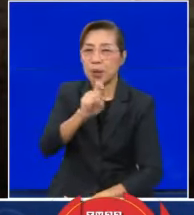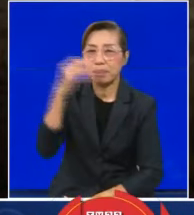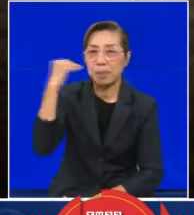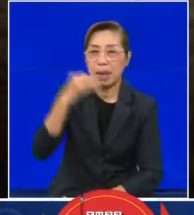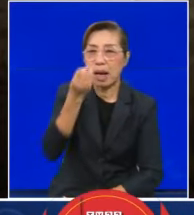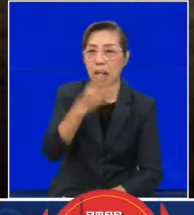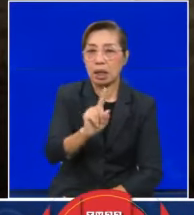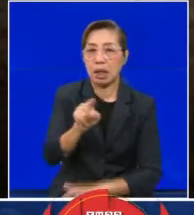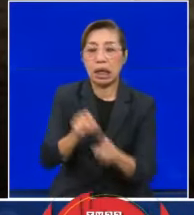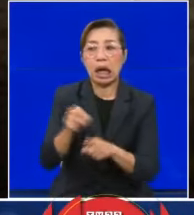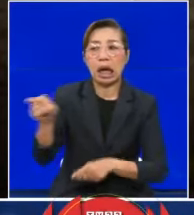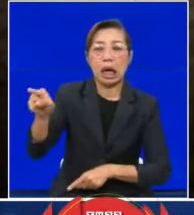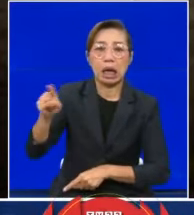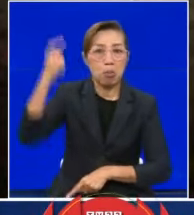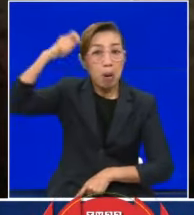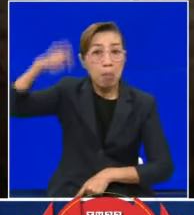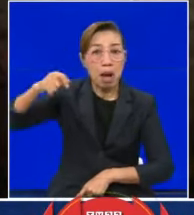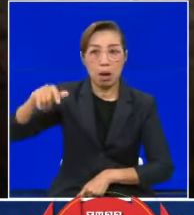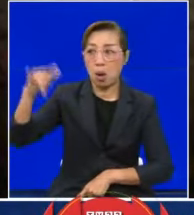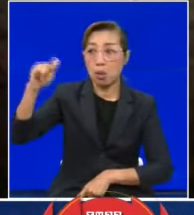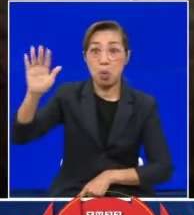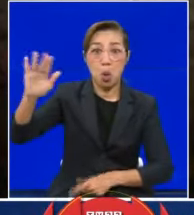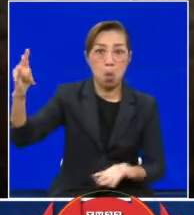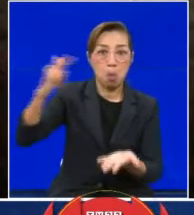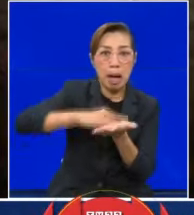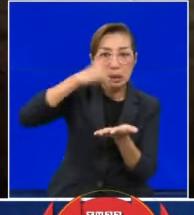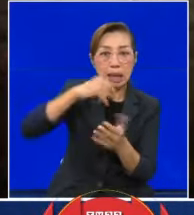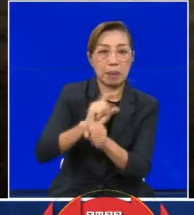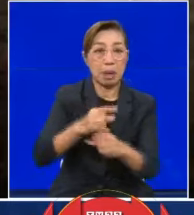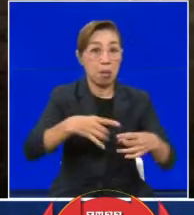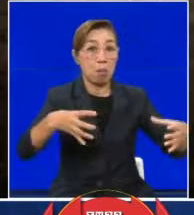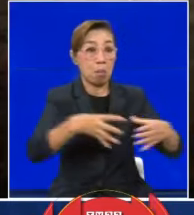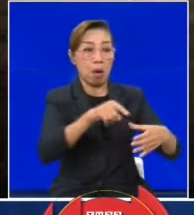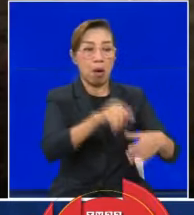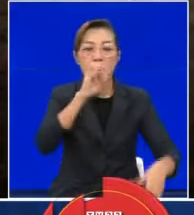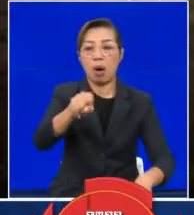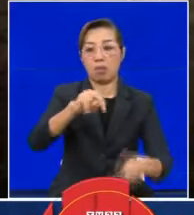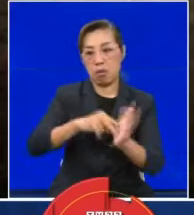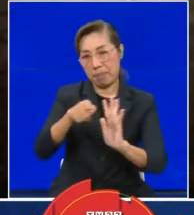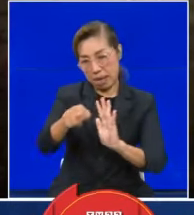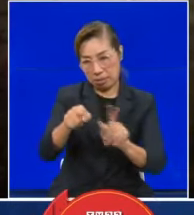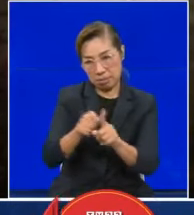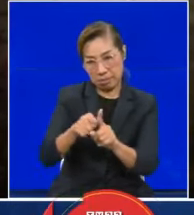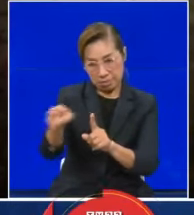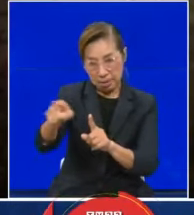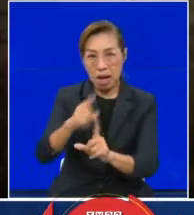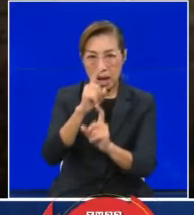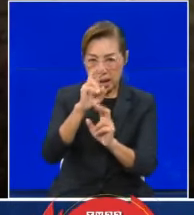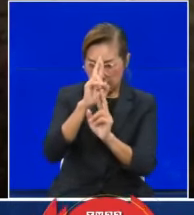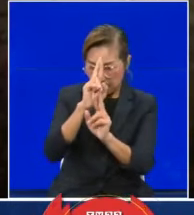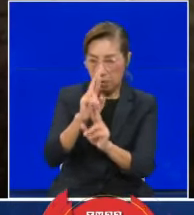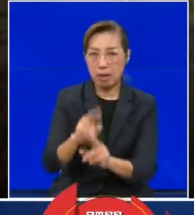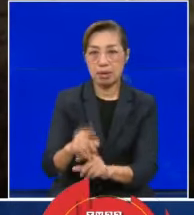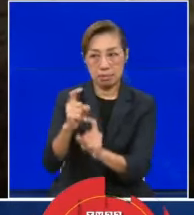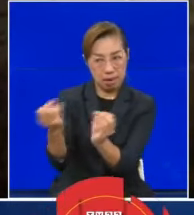รื่องของกรณีที่ให้เครื่องบินมาจอดอันนี้ฝ่ายค้านเขาก็บอกว่ามันจะเป็นการชักศึกเข้าบ้านหรือเปล่าท่านปานปรีบอกว่